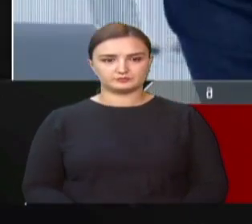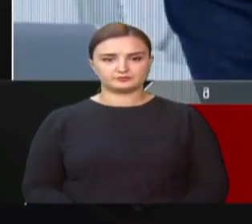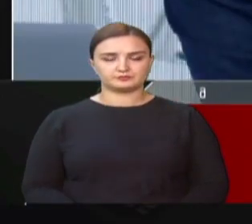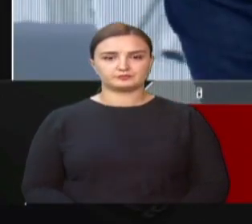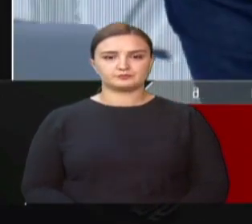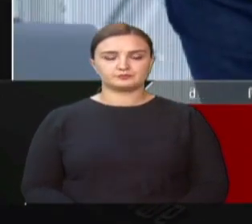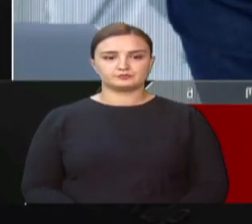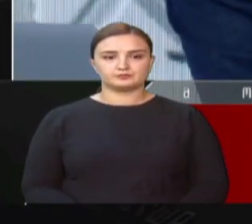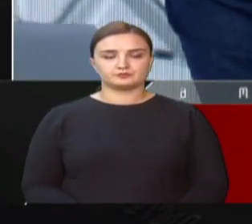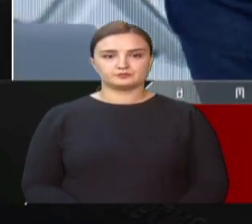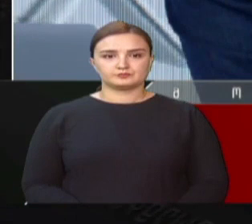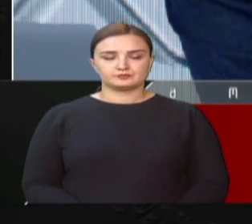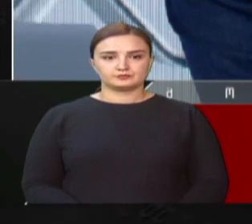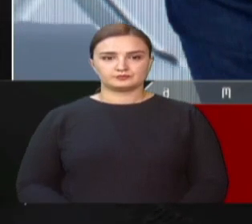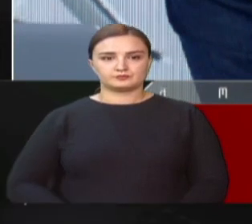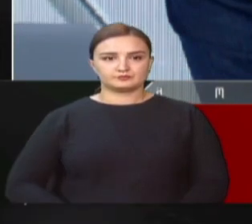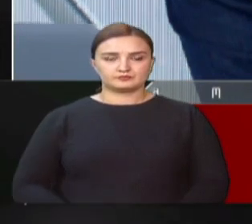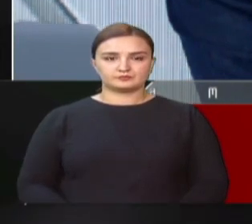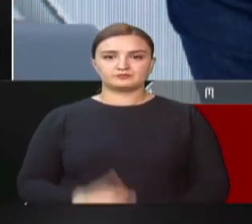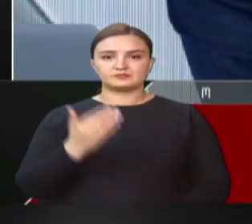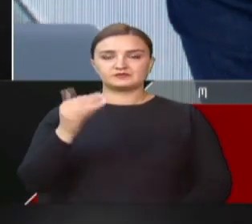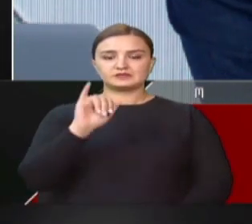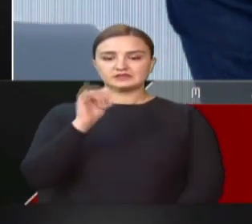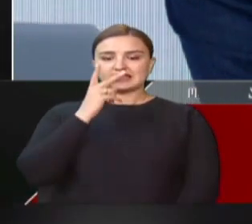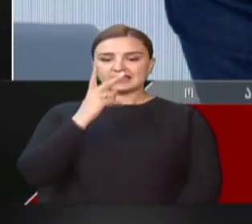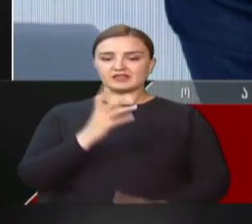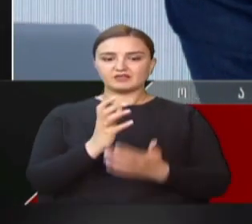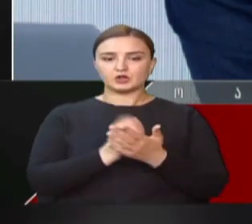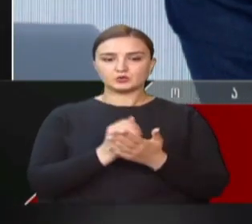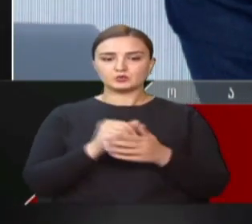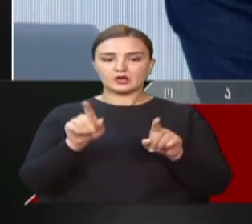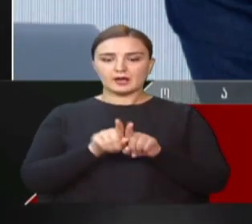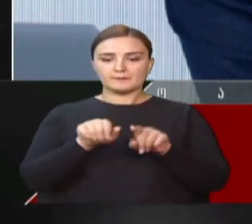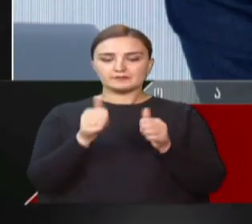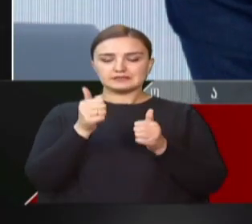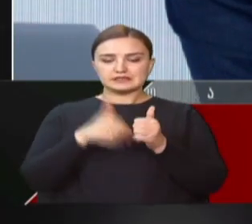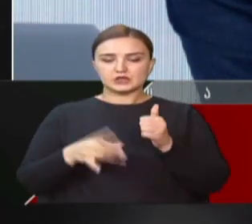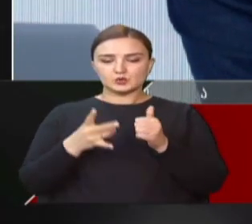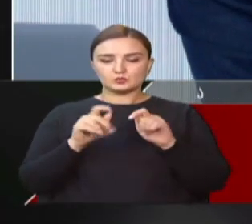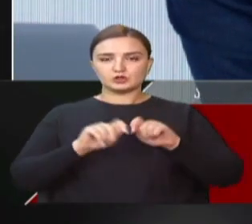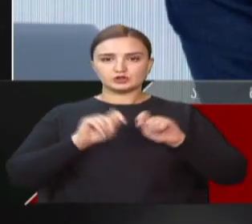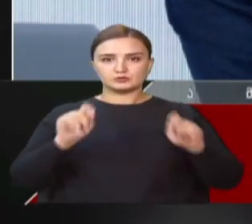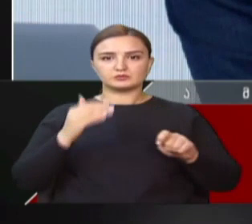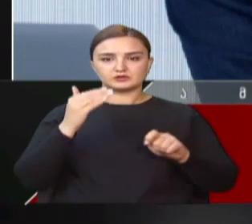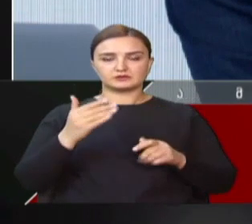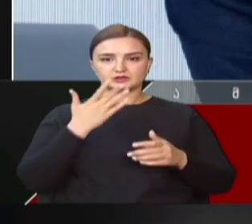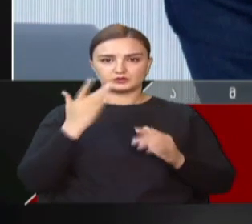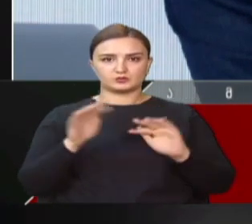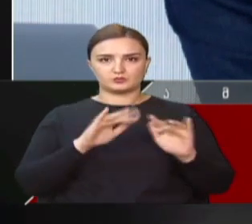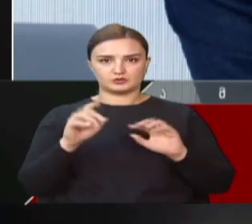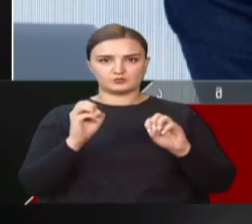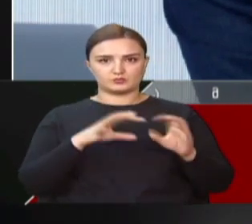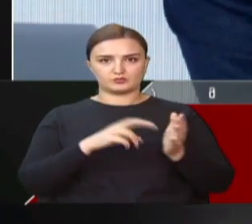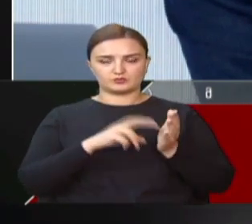მაინტერესებს, არსებულ პოლიტიკურ სპექტრში თქვენ სათხედავთ რესურსს, რომ ესეთი მიზიდულობის ცენტრები შეიქმნას და თქვენ დატოვეთ ნაციონალური